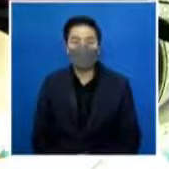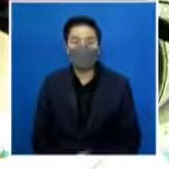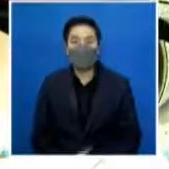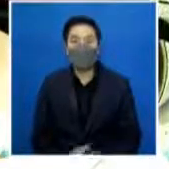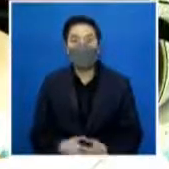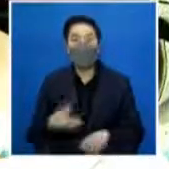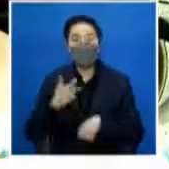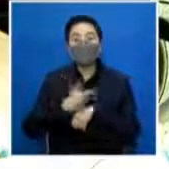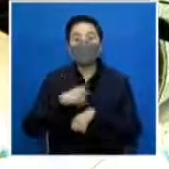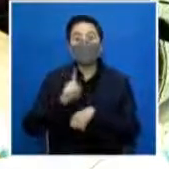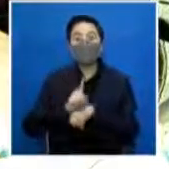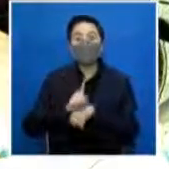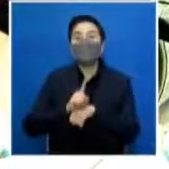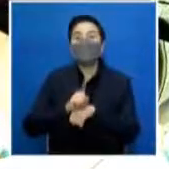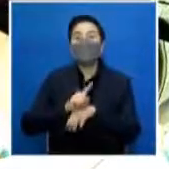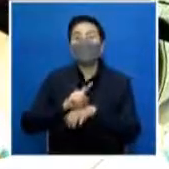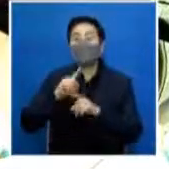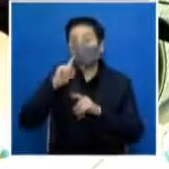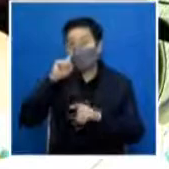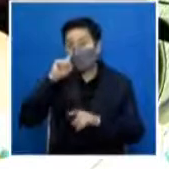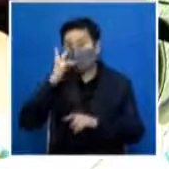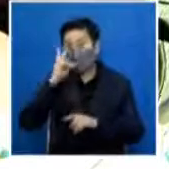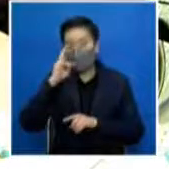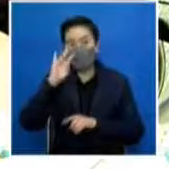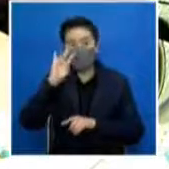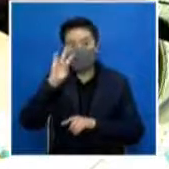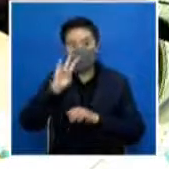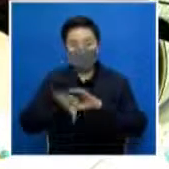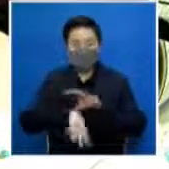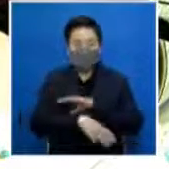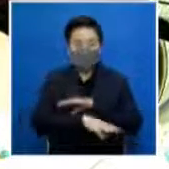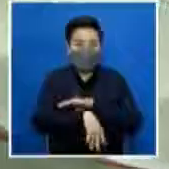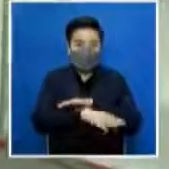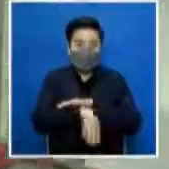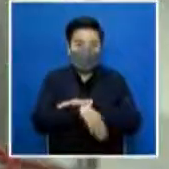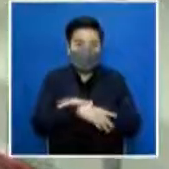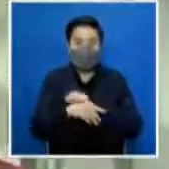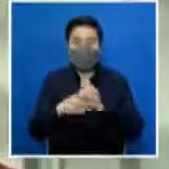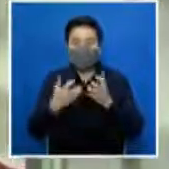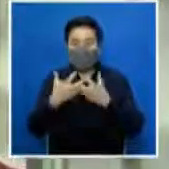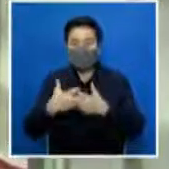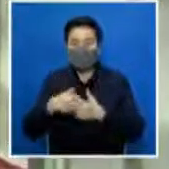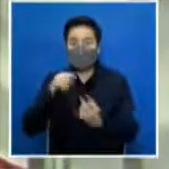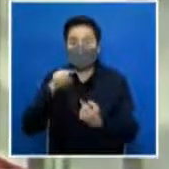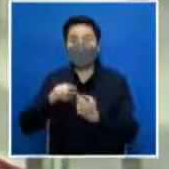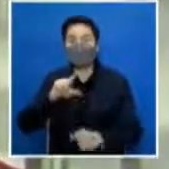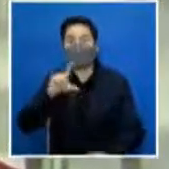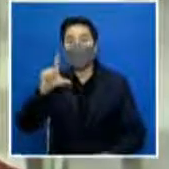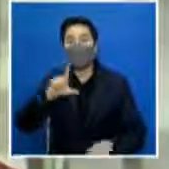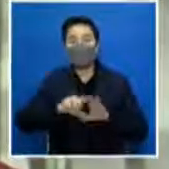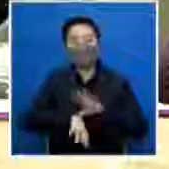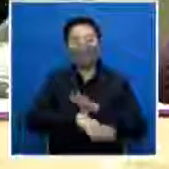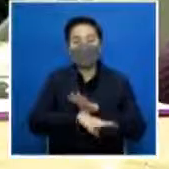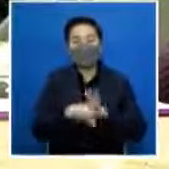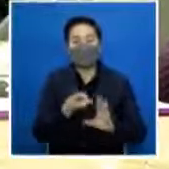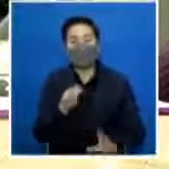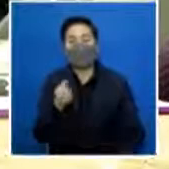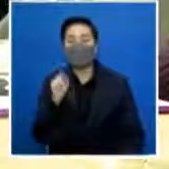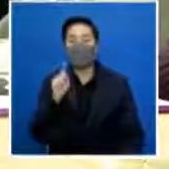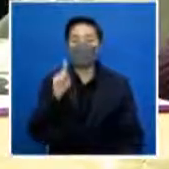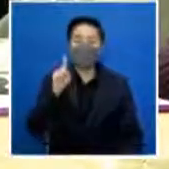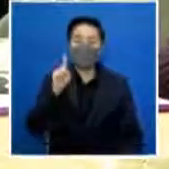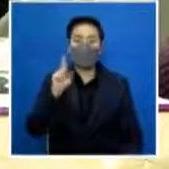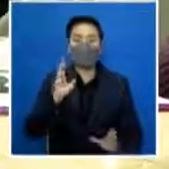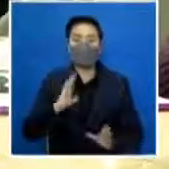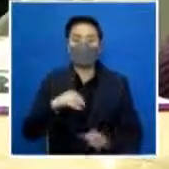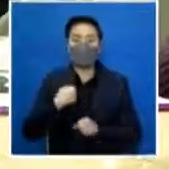ประธานกรรมการสุ่มจับลูกบอลลูกที่7ใช้กับเครื่องออกรางวัลหลักล้านหมายเลข1พนักง